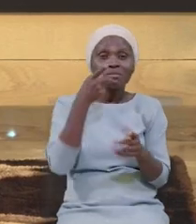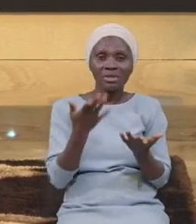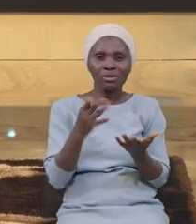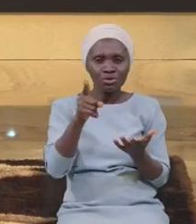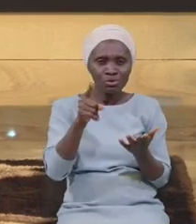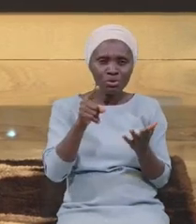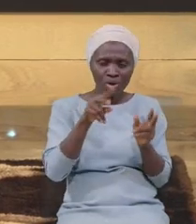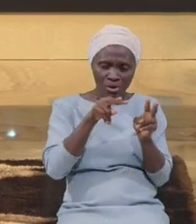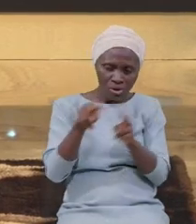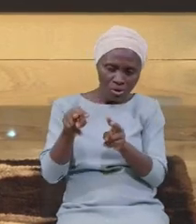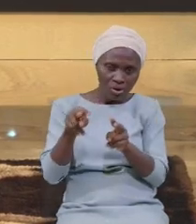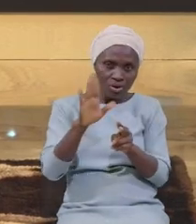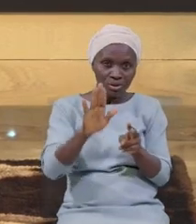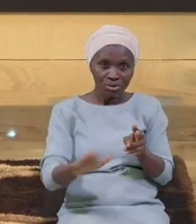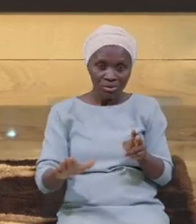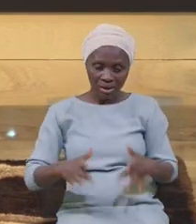enfants,